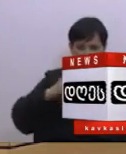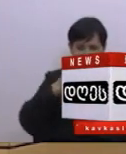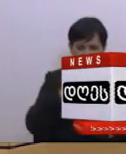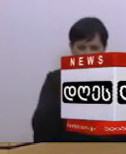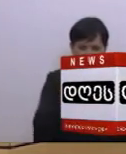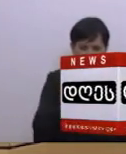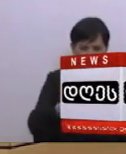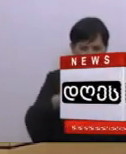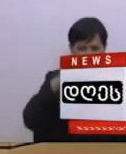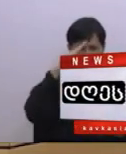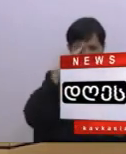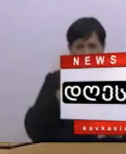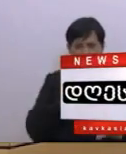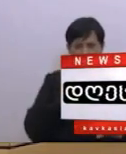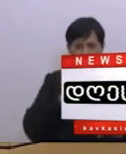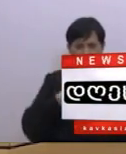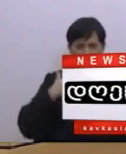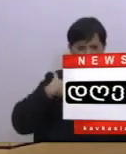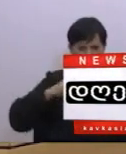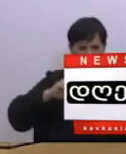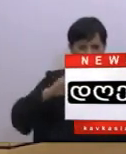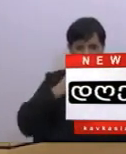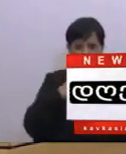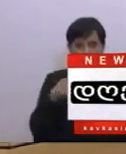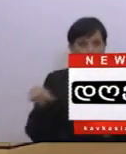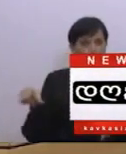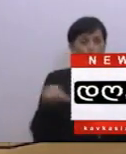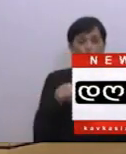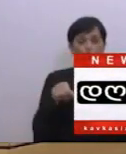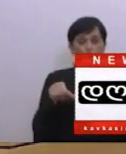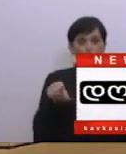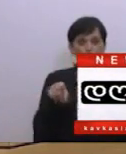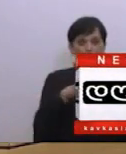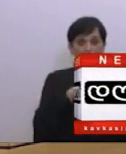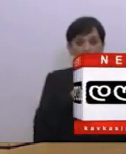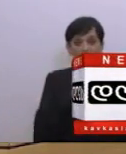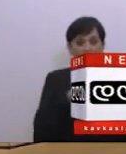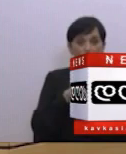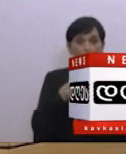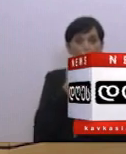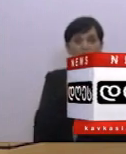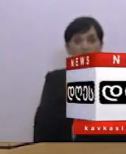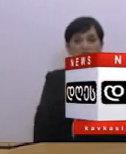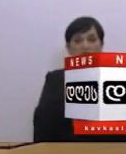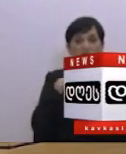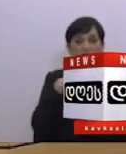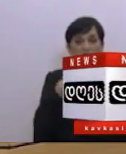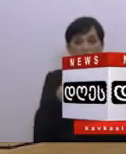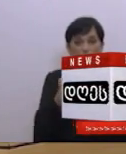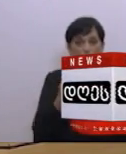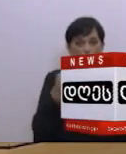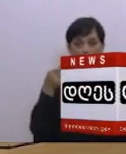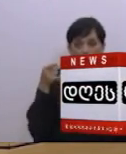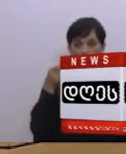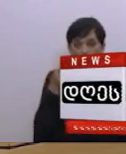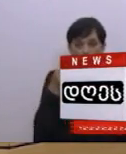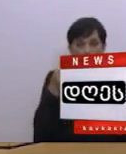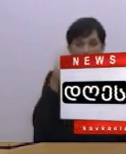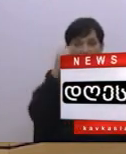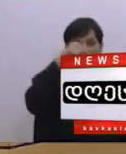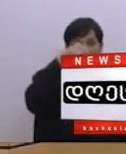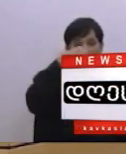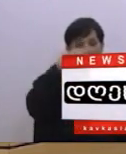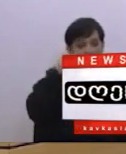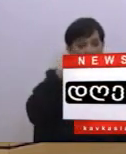ქალების, მამაკაცების სხეულის ნაწილებს ხედავდა, ცუდად გახდა ადამიანი, რომ გამოიყვანეს საწყალოს მანქანა არ იდგა და წოთები ვერ